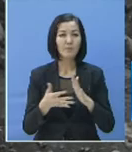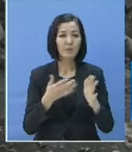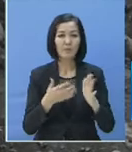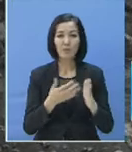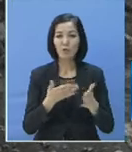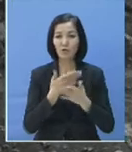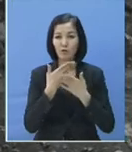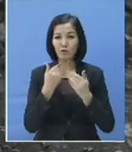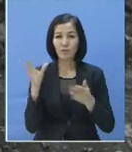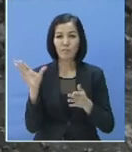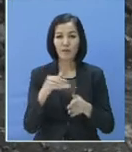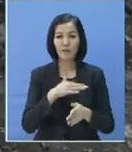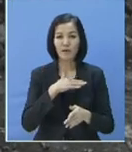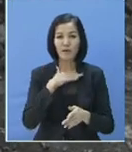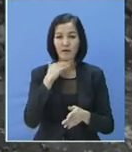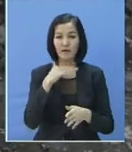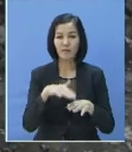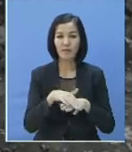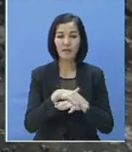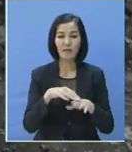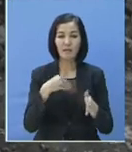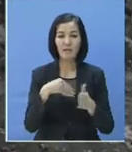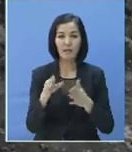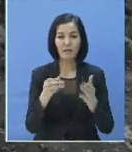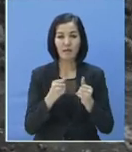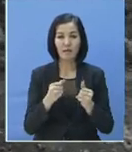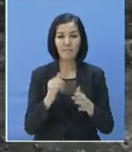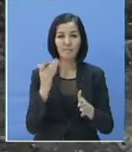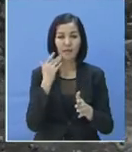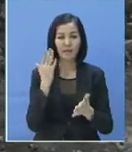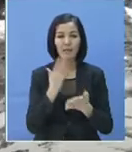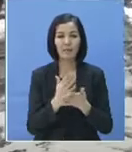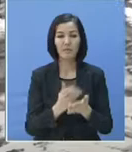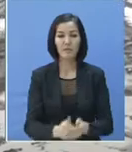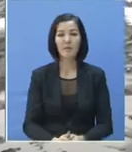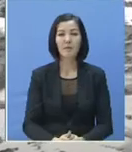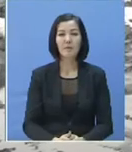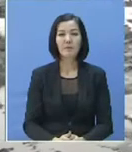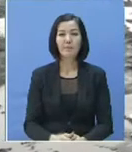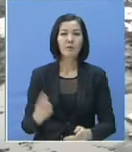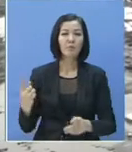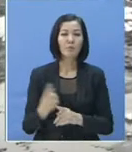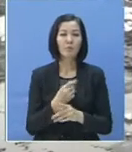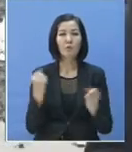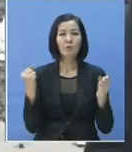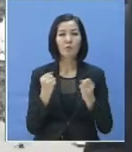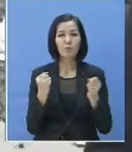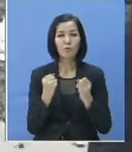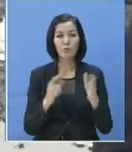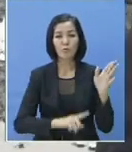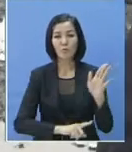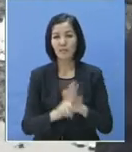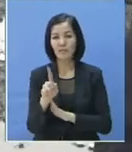алады, местное население алады. В общем, постоянно бар көмір. Бүгін алғашқы қар жауып, күн